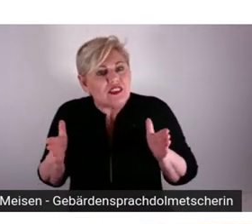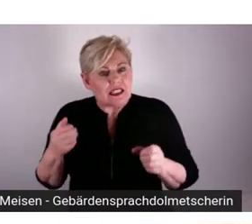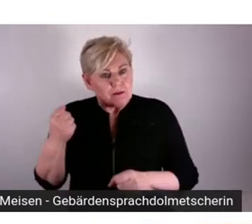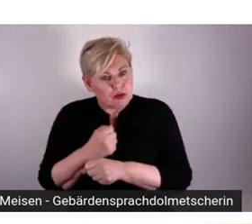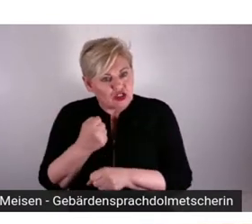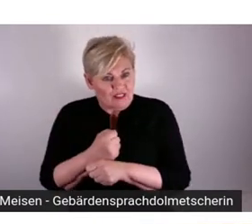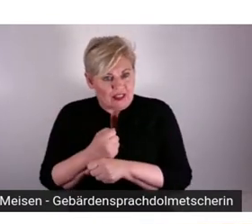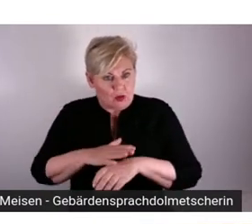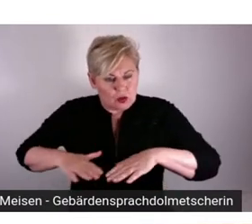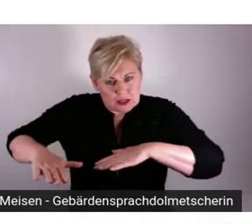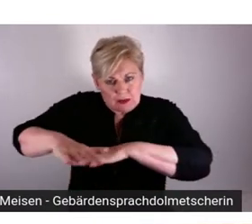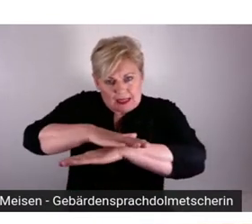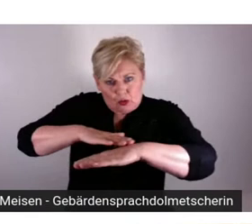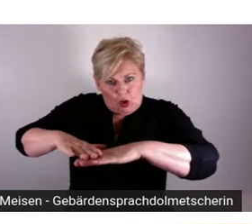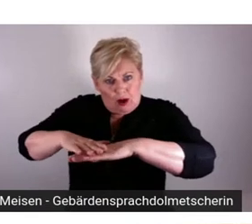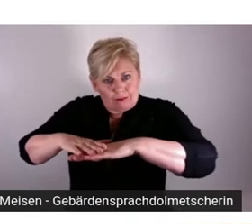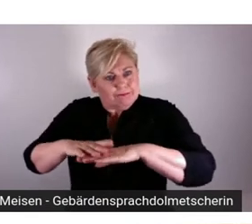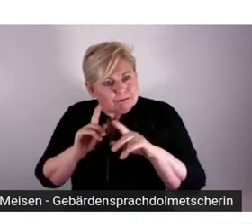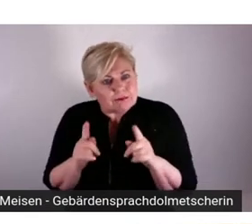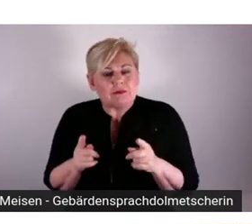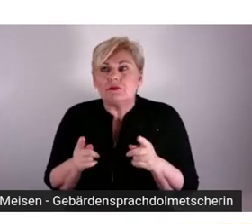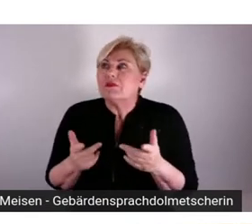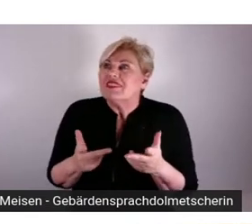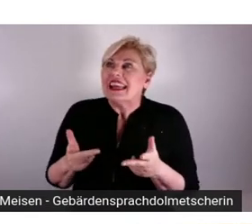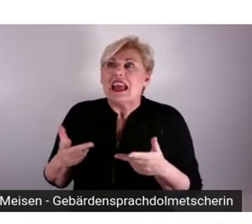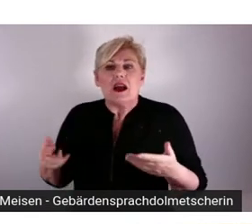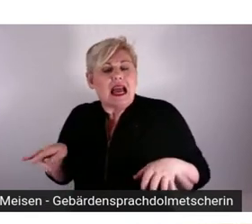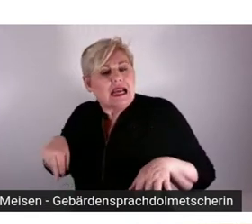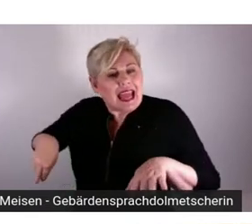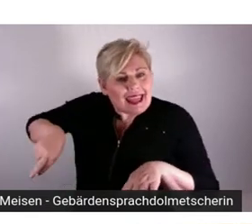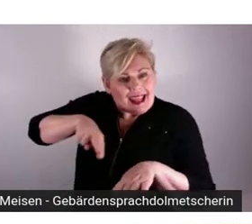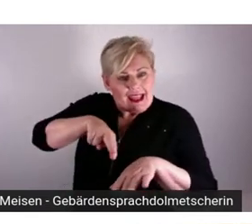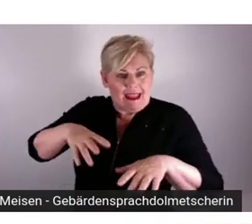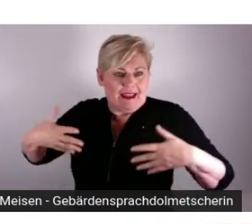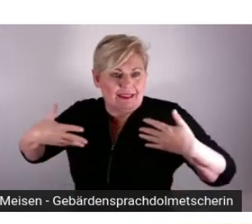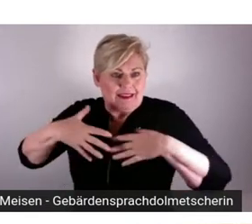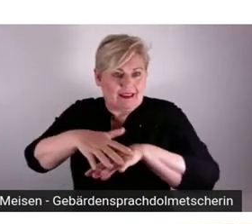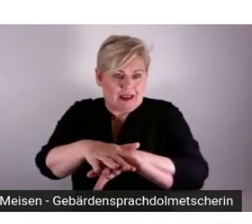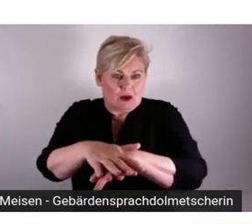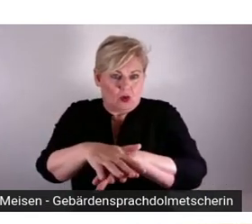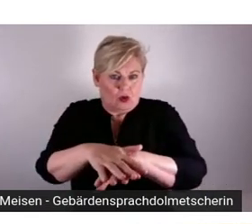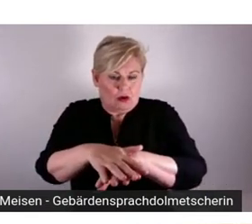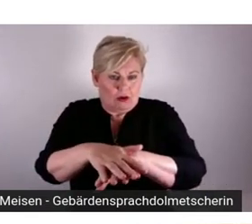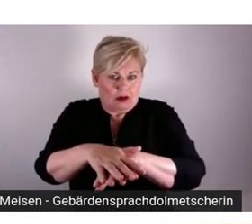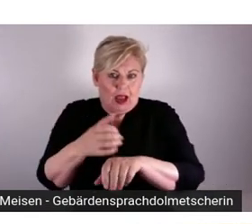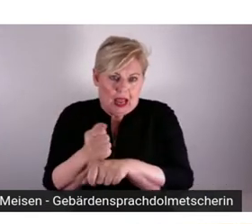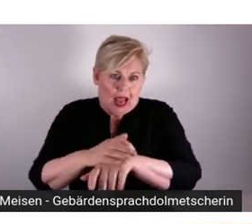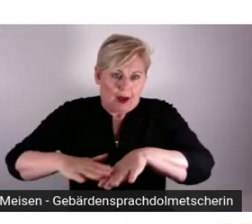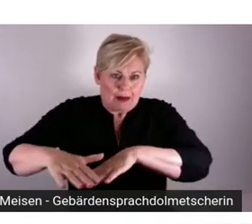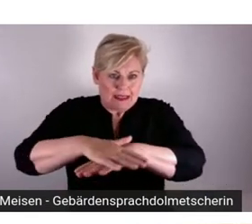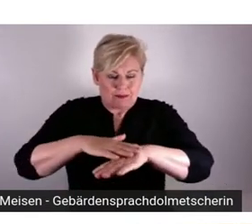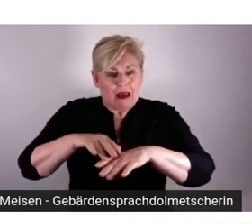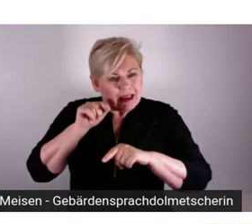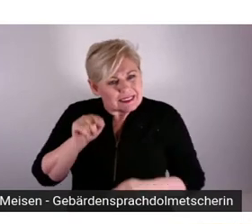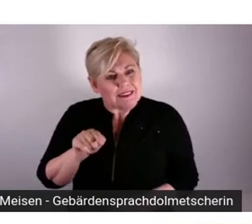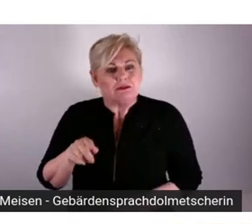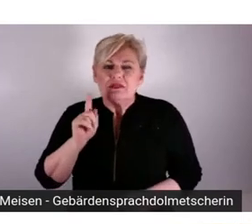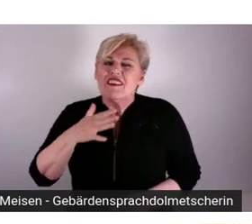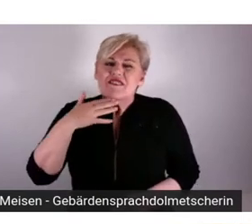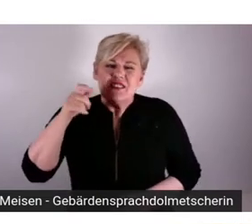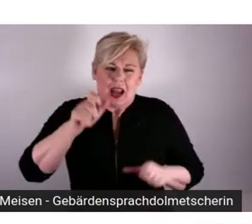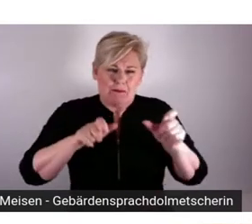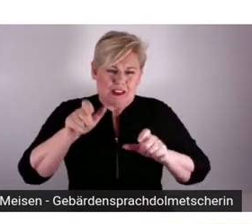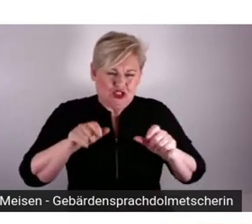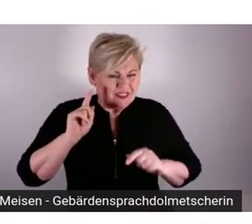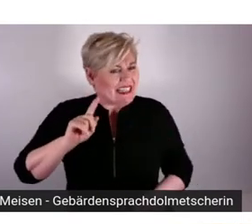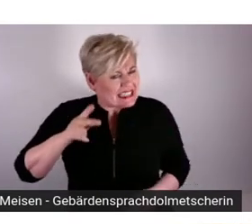der überhaupt wieder eine Reintegrierung in den Arbeitsmarkt ermöglicht. Aber das Ziel muss sein, möglichst viele Menschen wieder in den